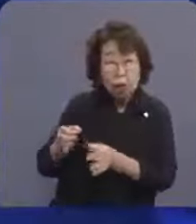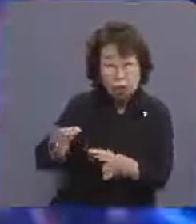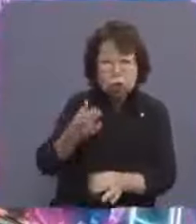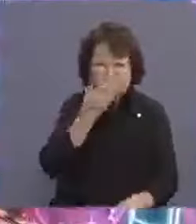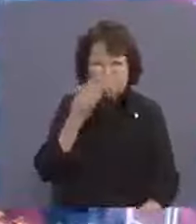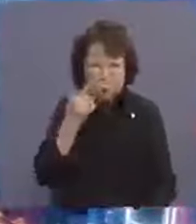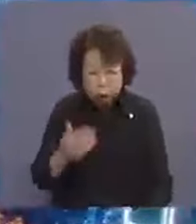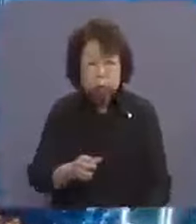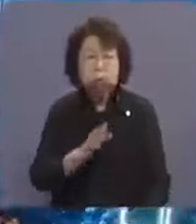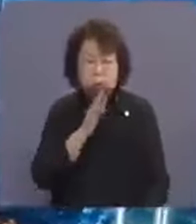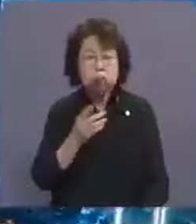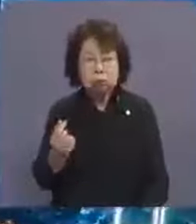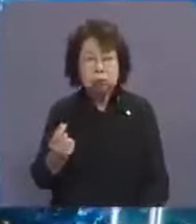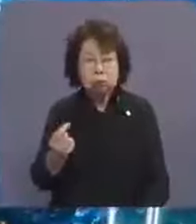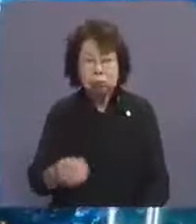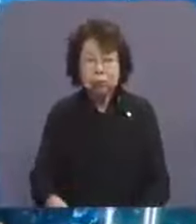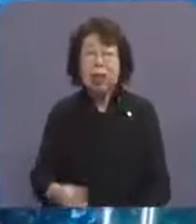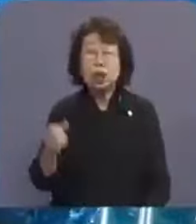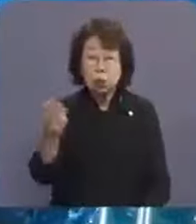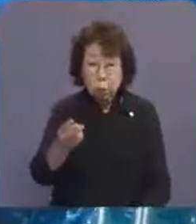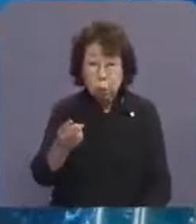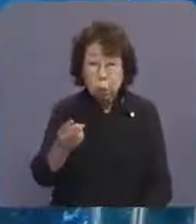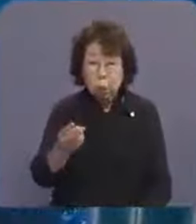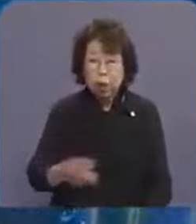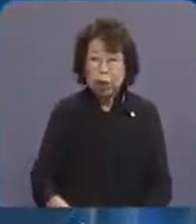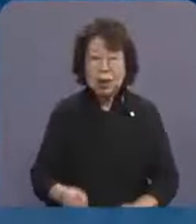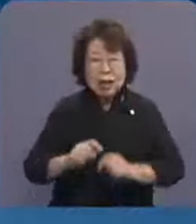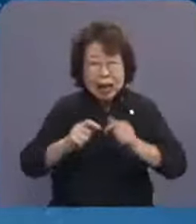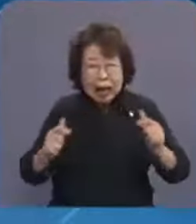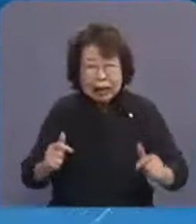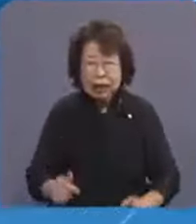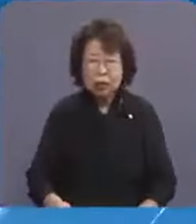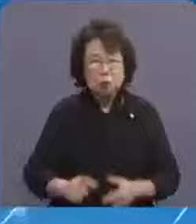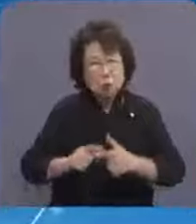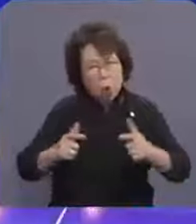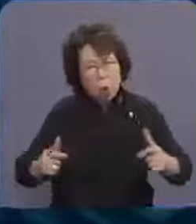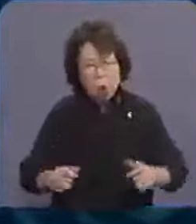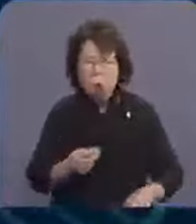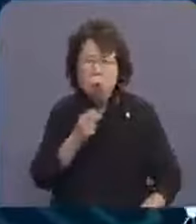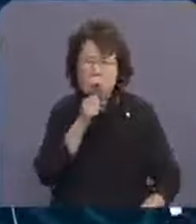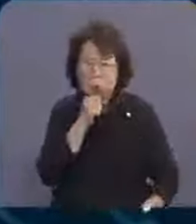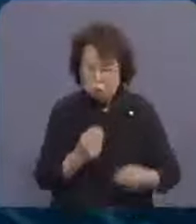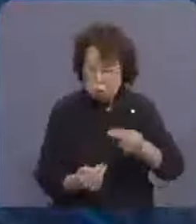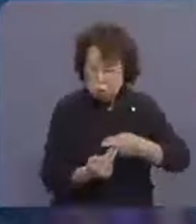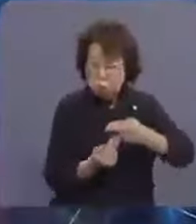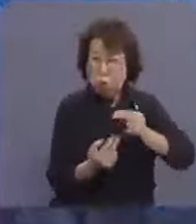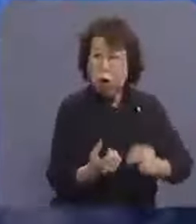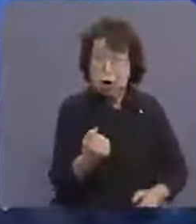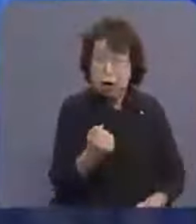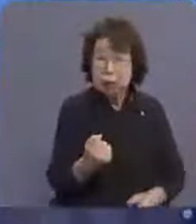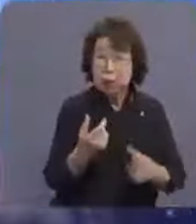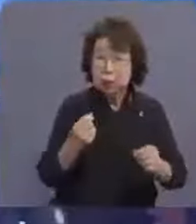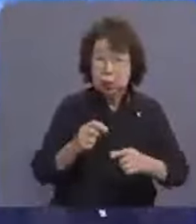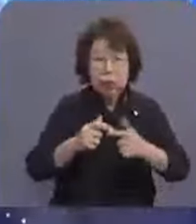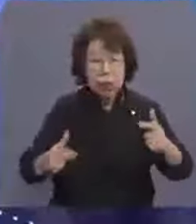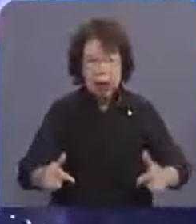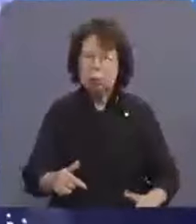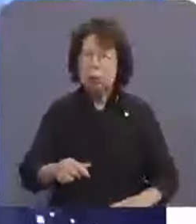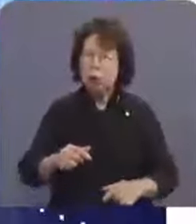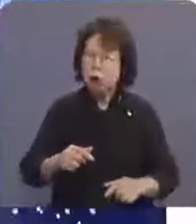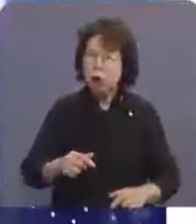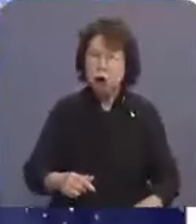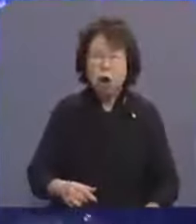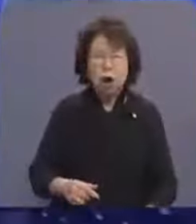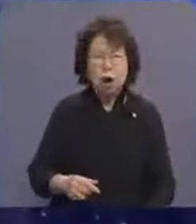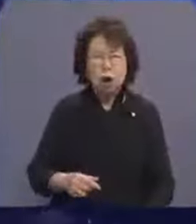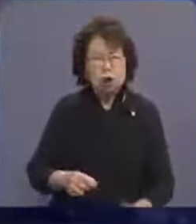얘기네요네 있죠 그리고 또 그것뿐만 아니라 각종 마일리지 물 마일리지는 물론이고 술 유명한 술이나